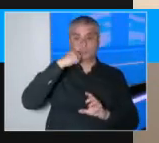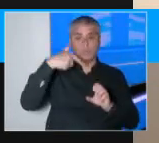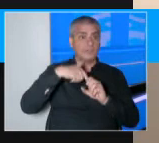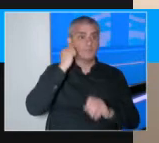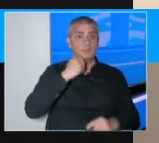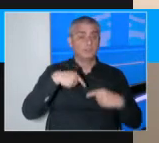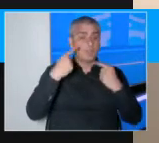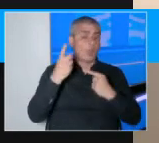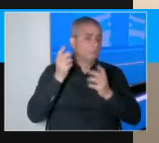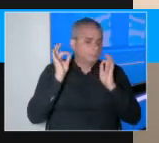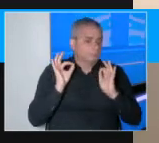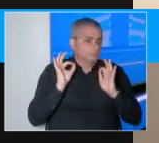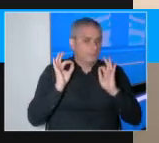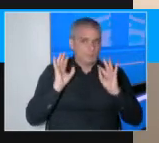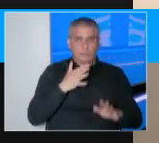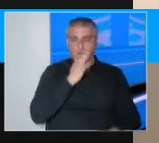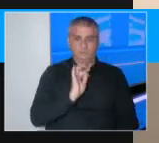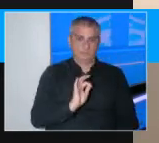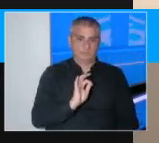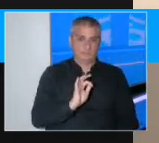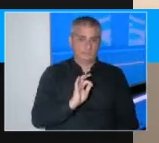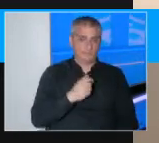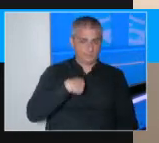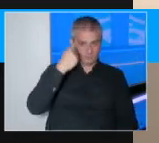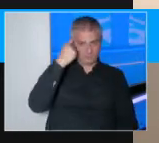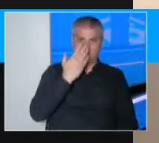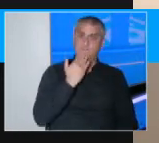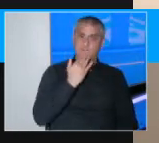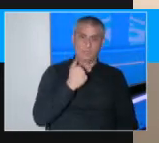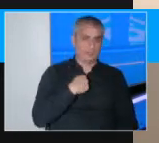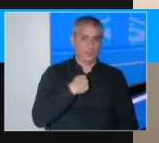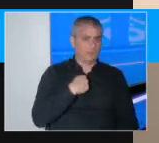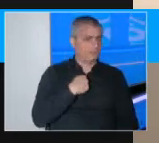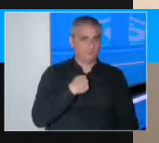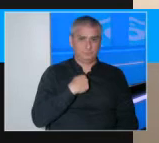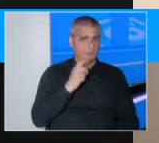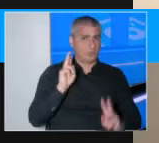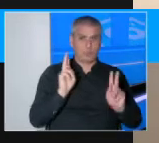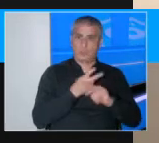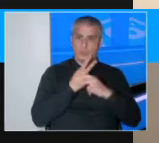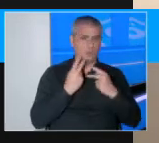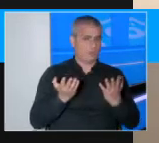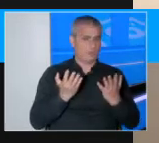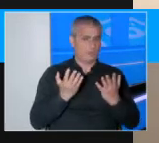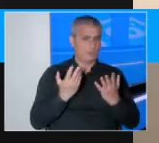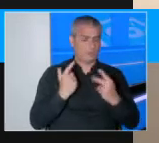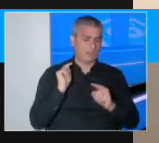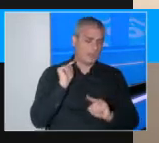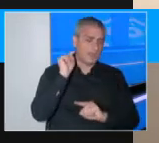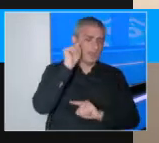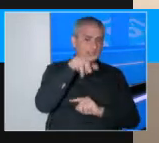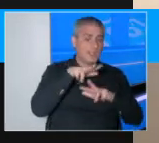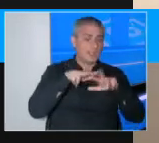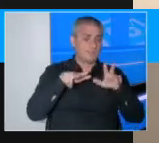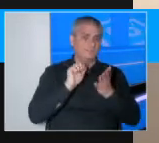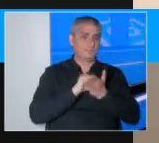יום, בצורה מאוד מאוד רצינית. אני חושב שישראל לא תוכל להגיע